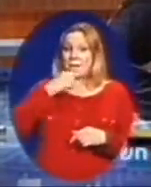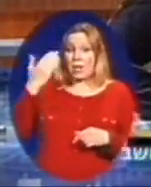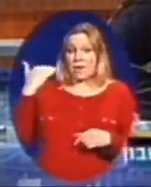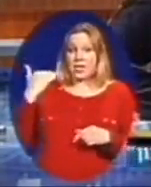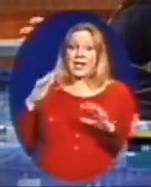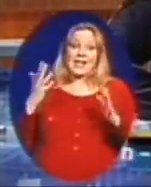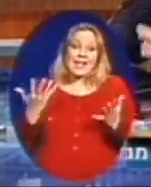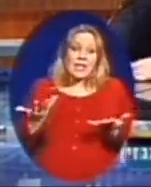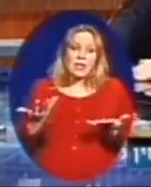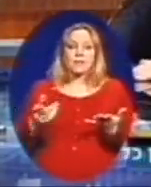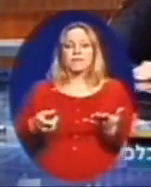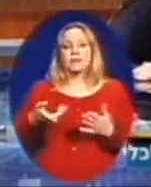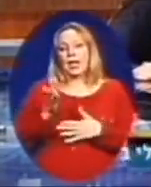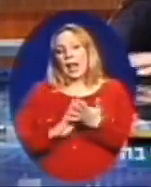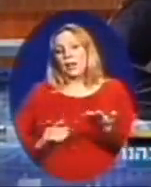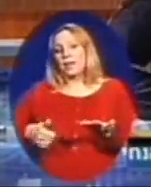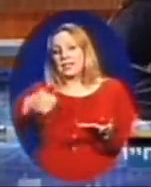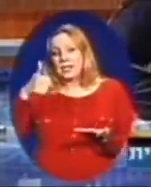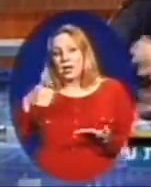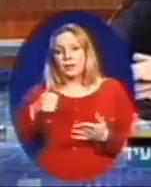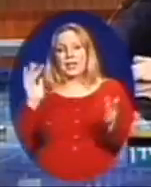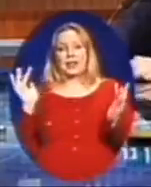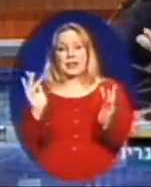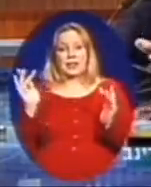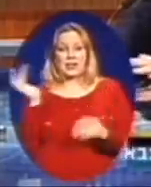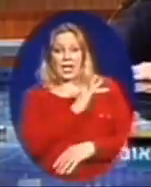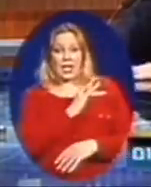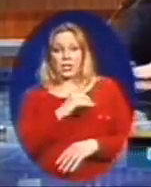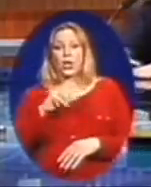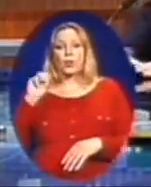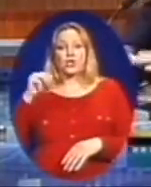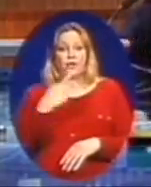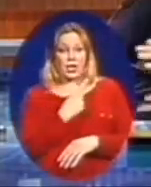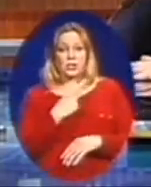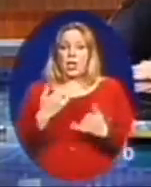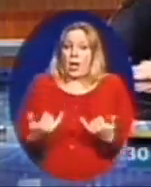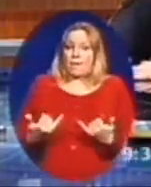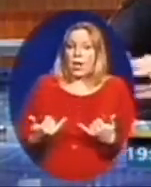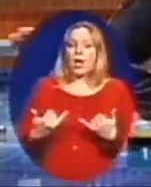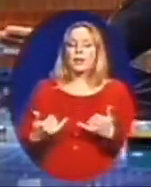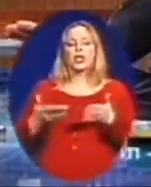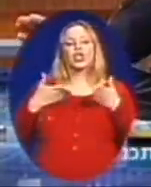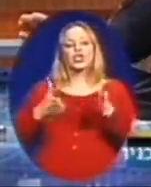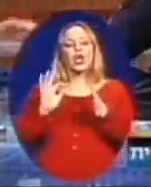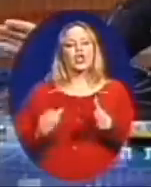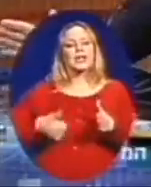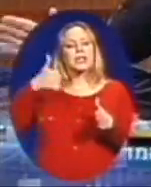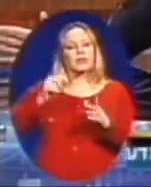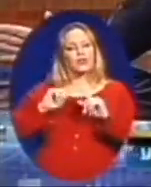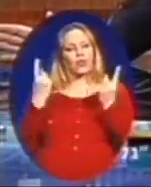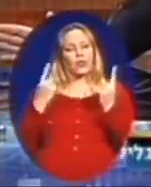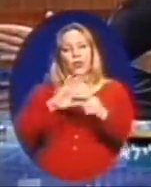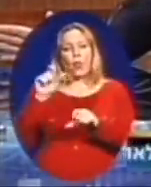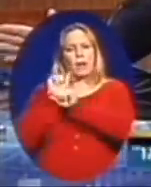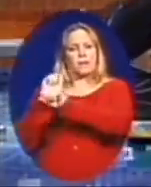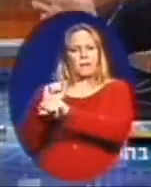אם היו אי אלו שרים שיצאו נגד משה פייגלין, הפעם, הגישה של השרים היא שונה, כלומר, כולם התייצבו